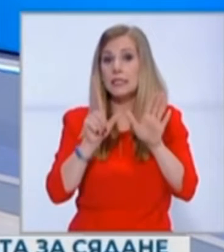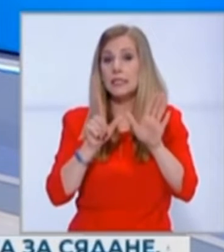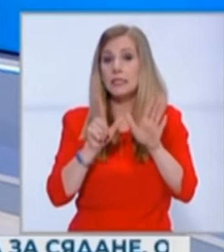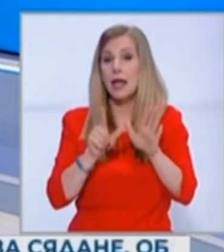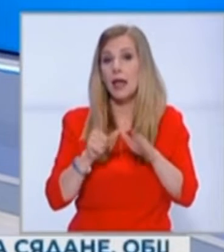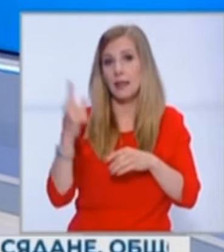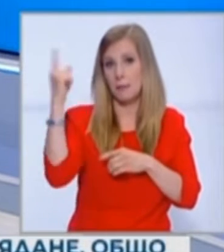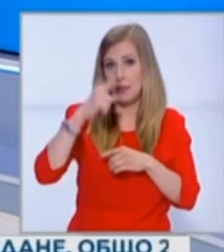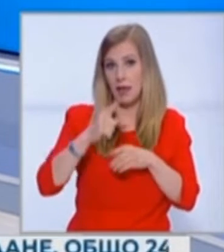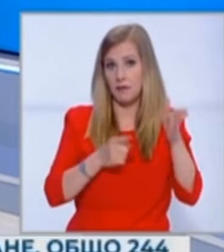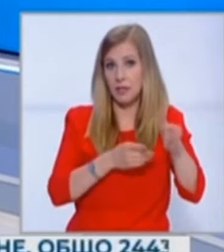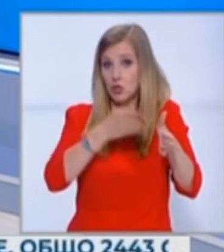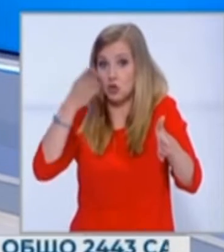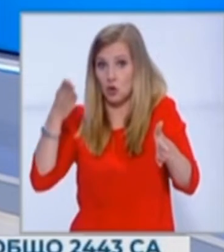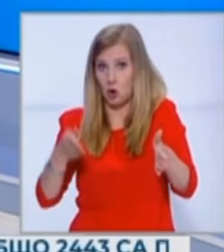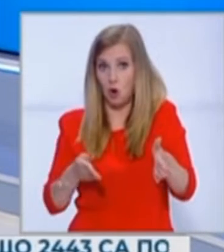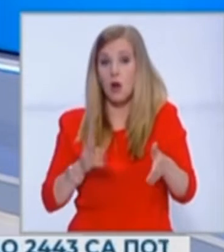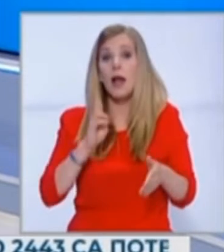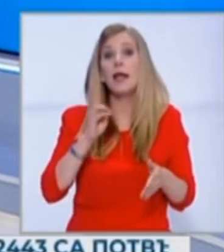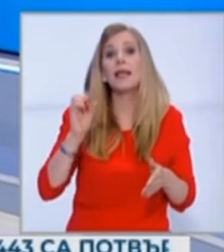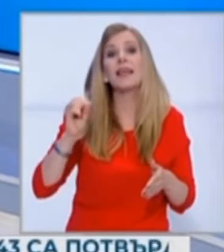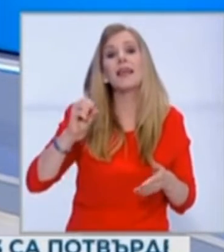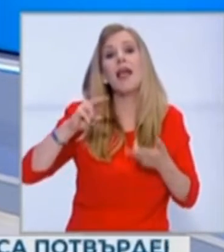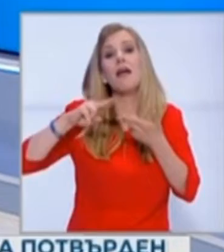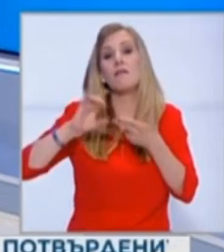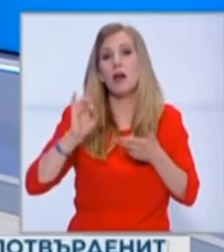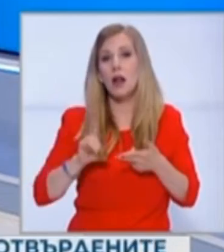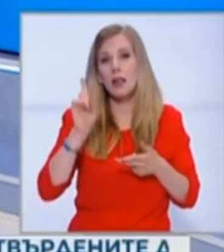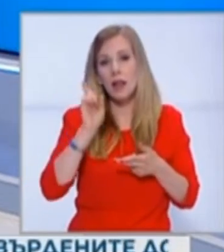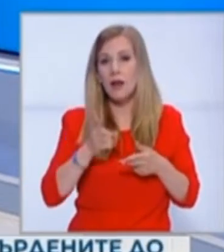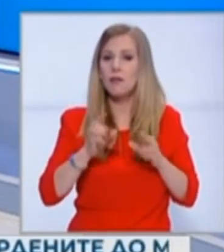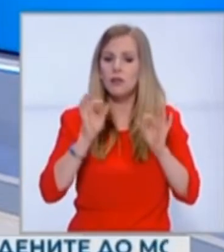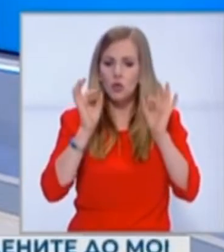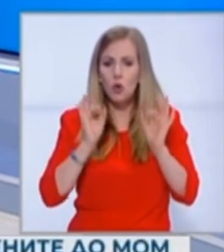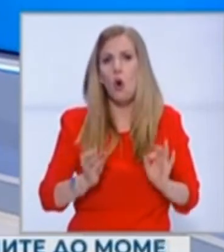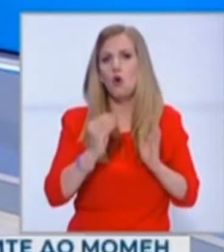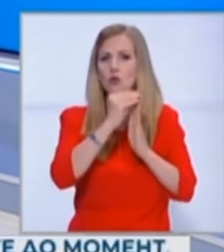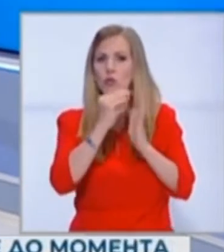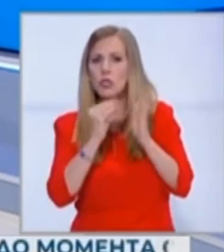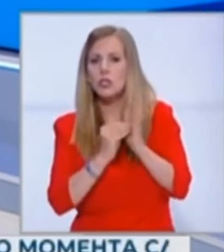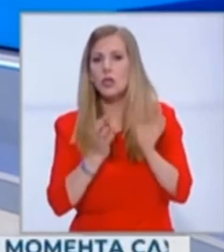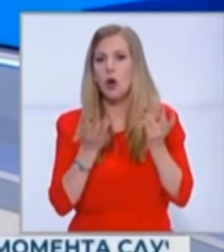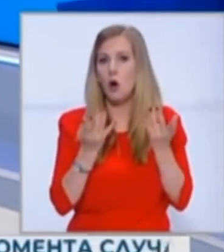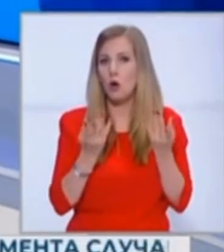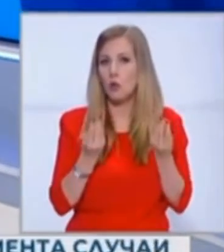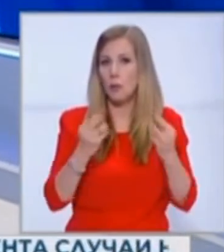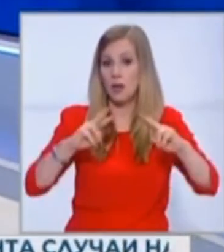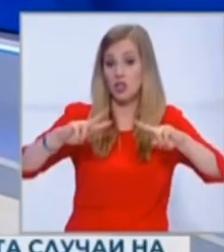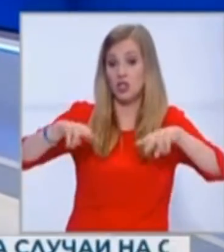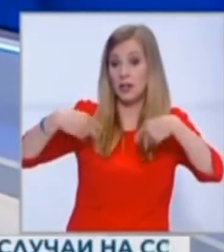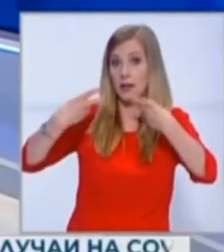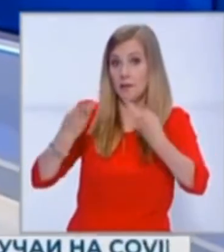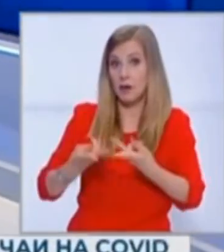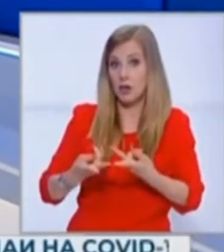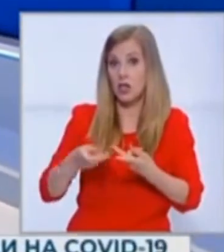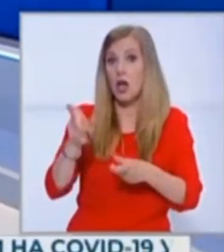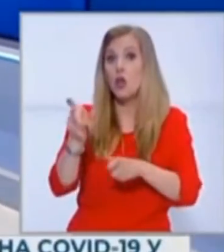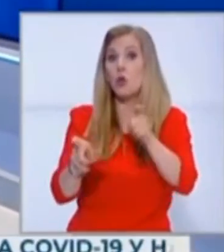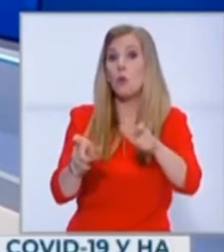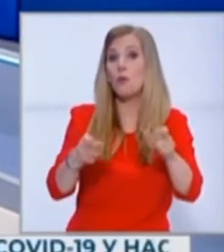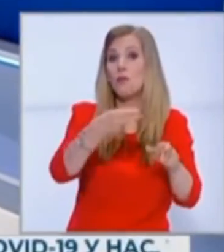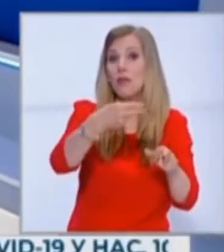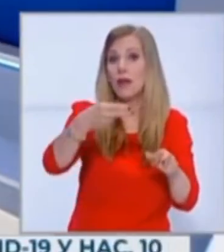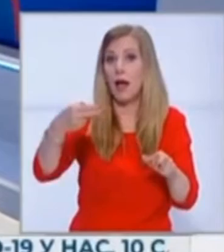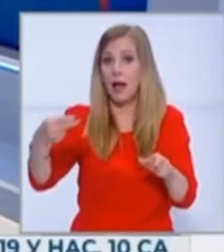срок, КЕВР трябва да изчисли точно какви пари ще ни връщат топлофикациите. Как ще стане това? Това ще